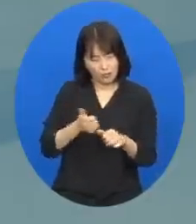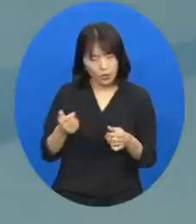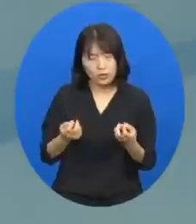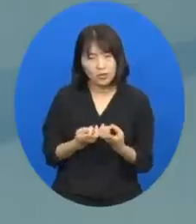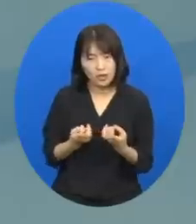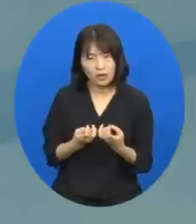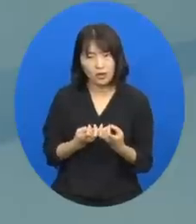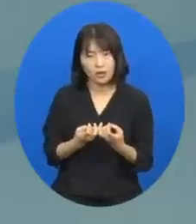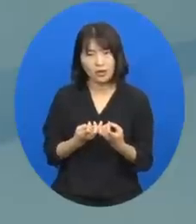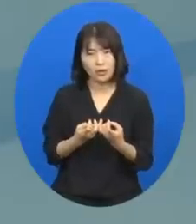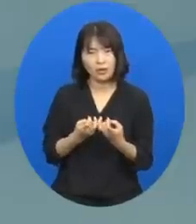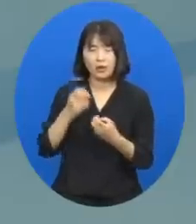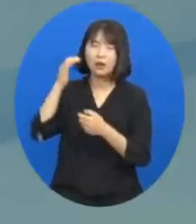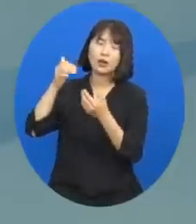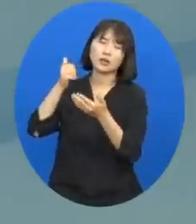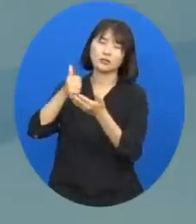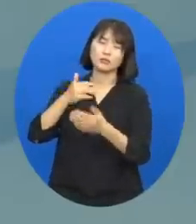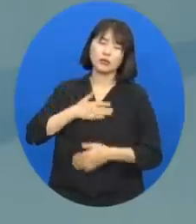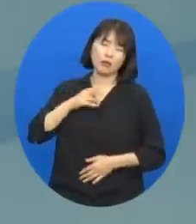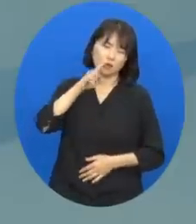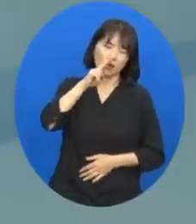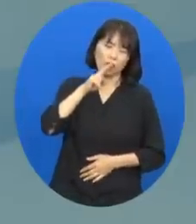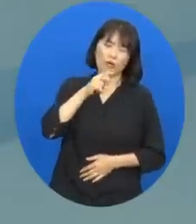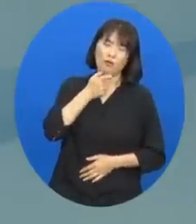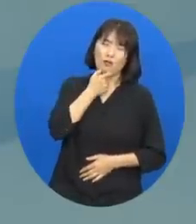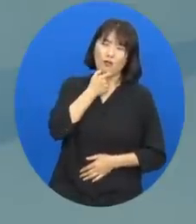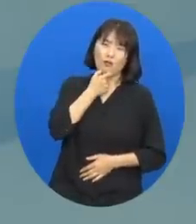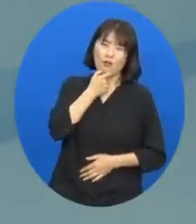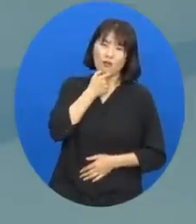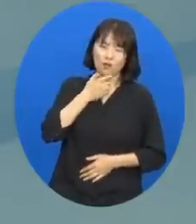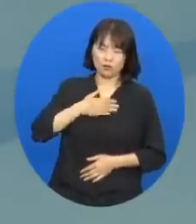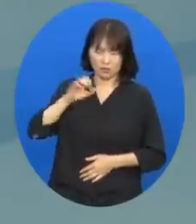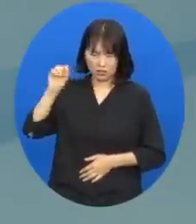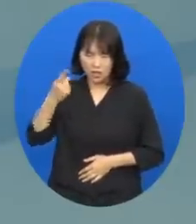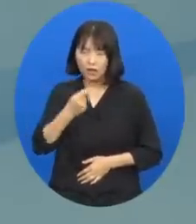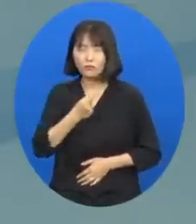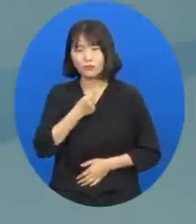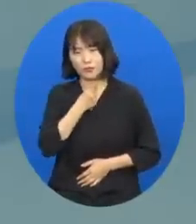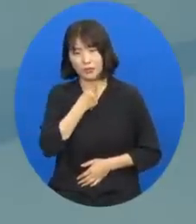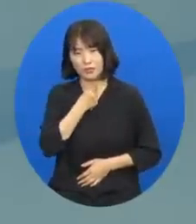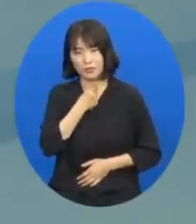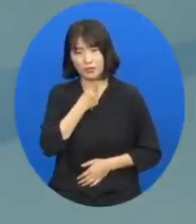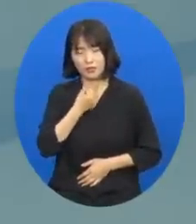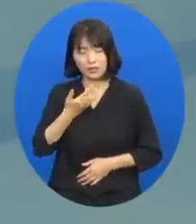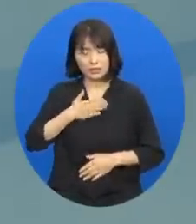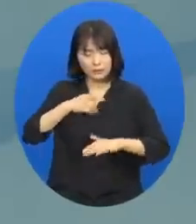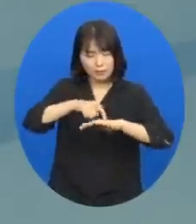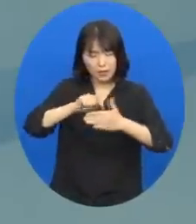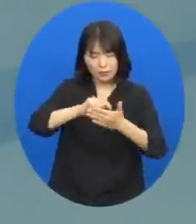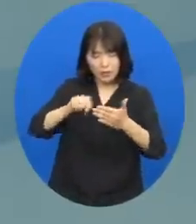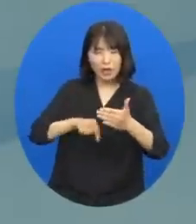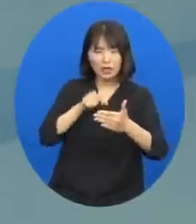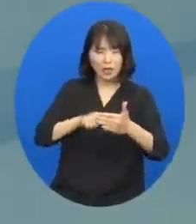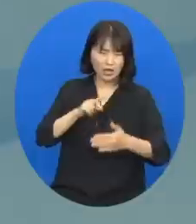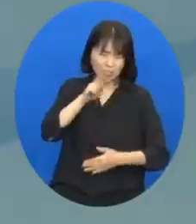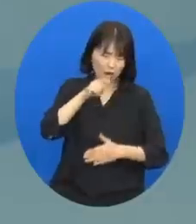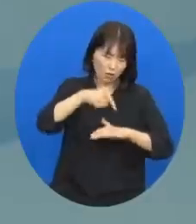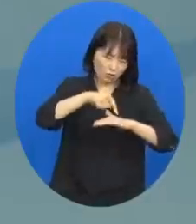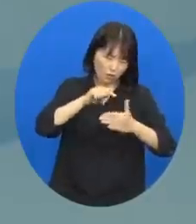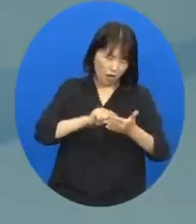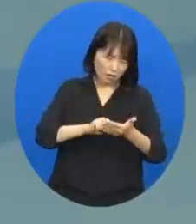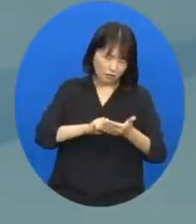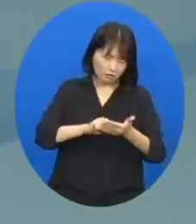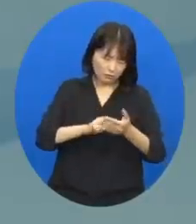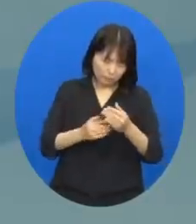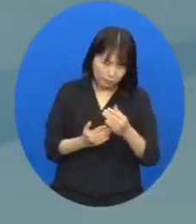하나님 저는 여 4월 처럼 되기 싫습니다 저는 다윗이 되고 싶어 근데 제 마음안에 이 4월에 마음이 빨